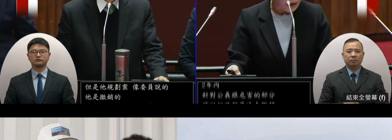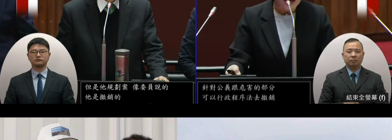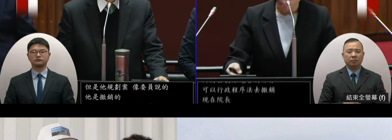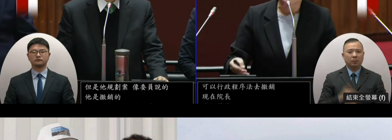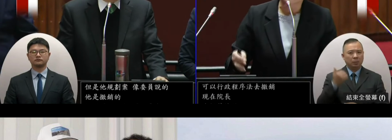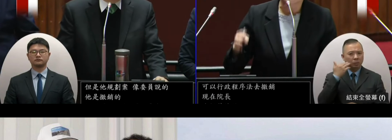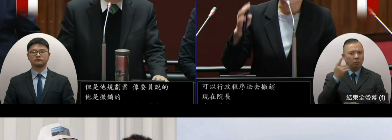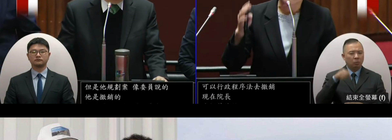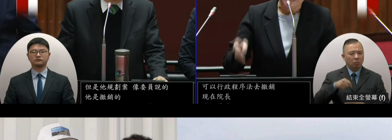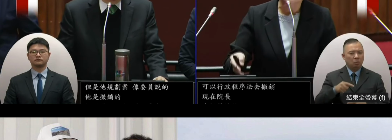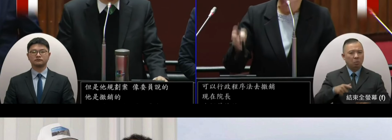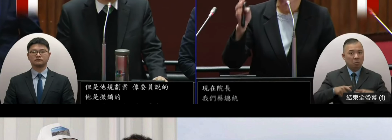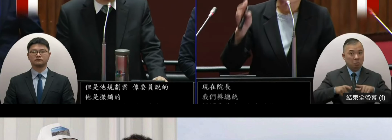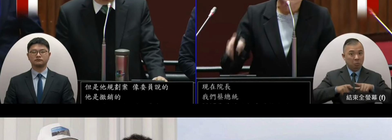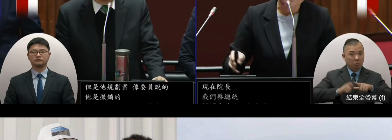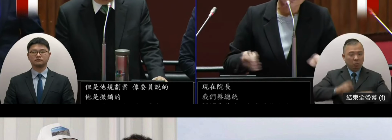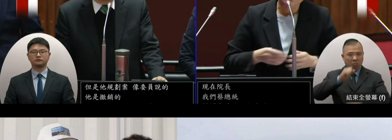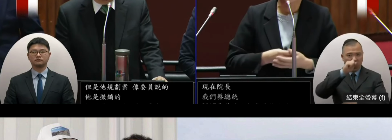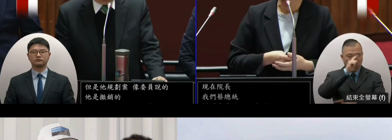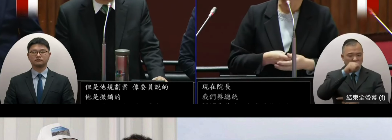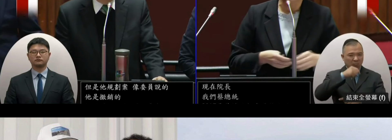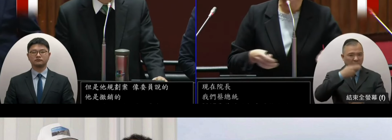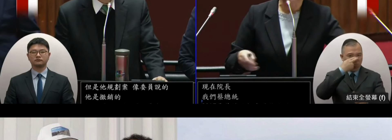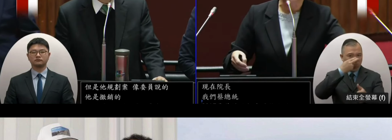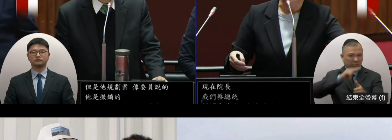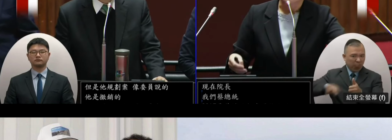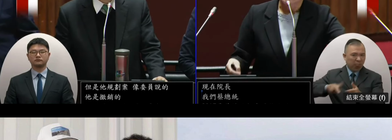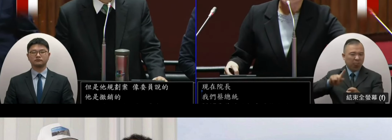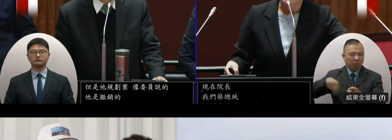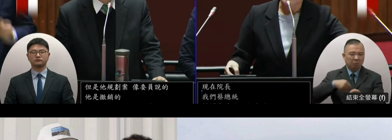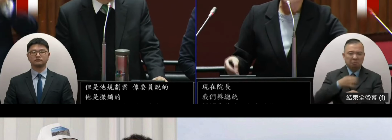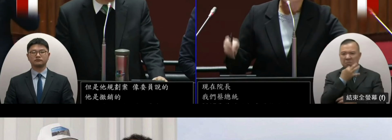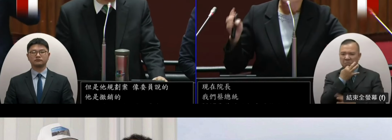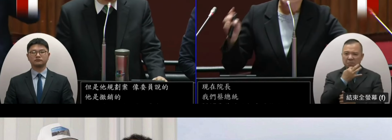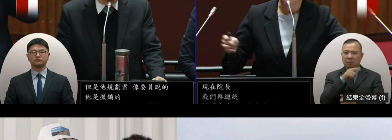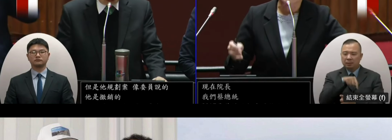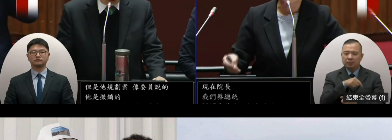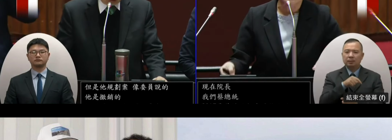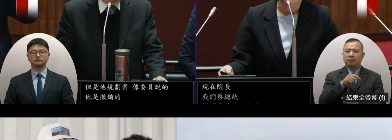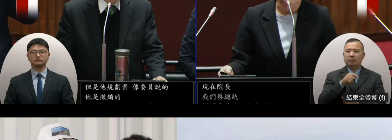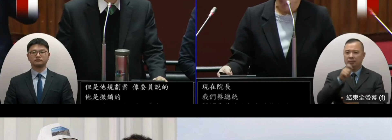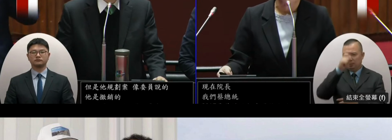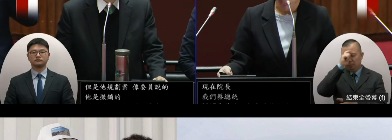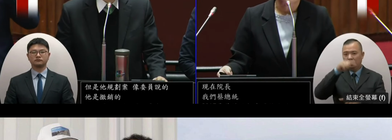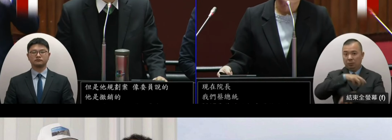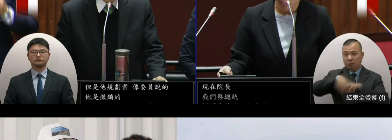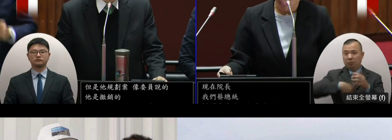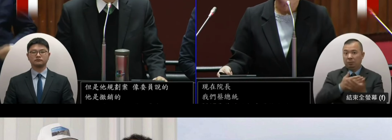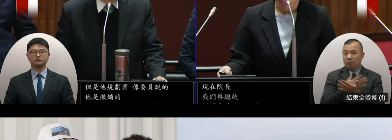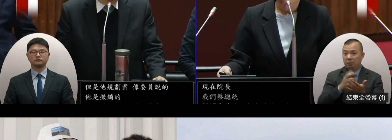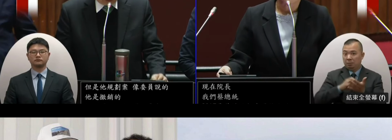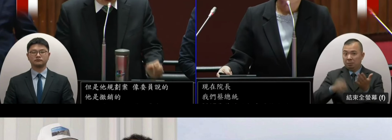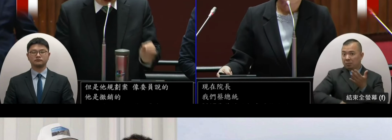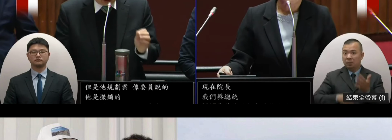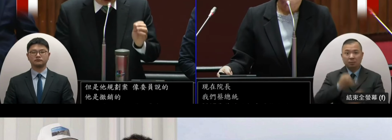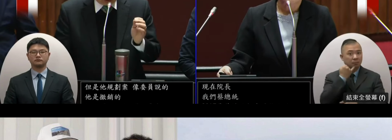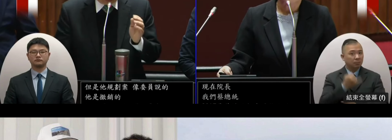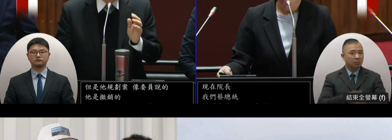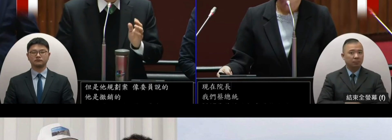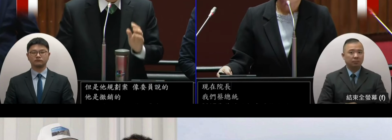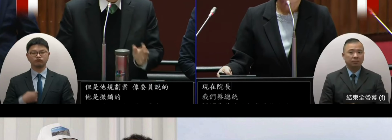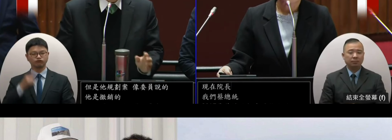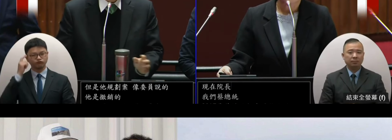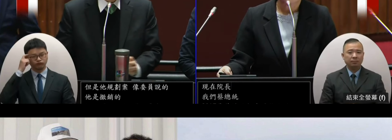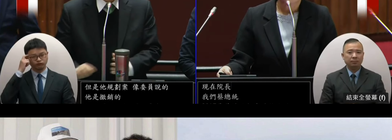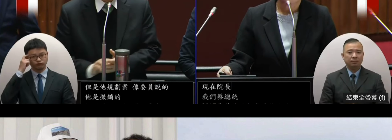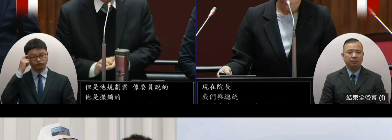大危害，能够去防止或者是去除这样子的方式去撤销环评，可以吗？ 这个我想